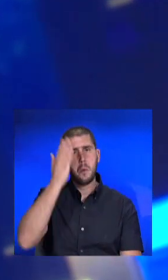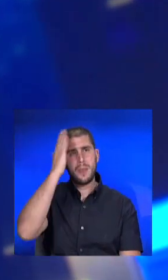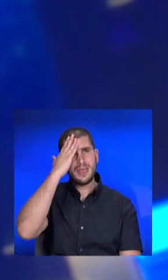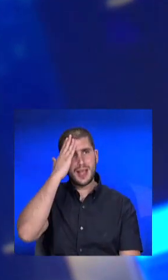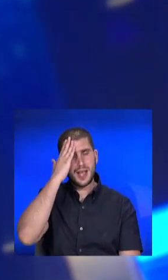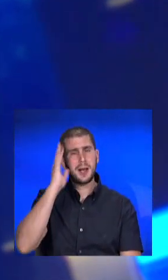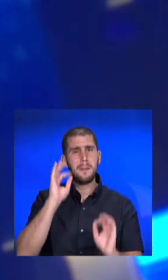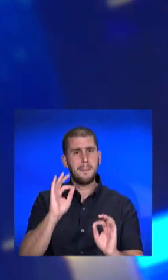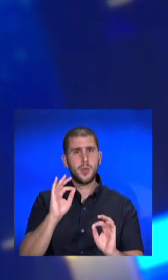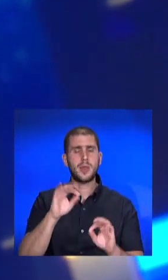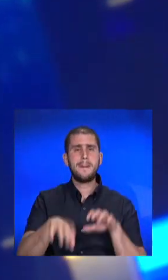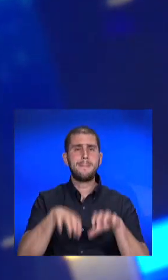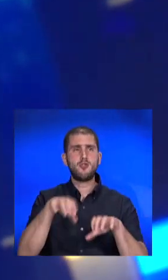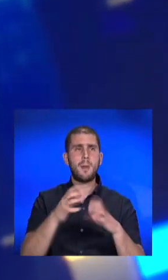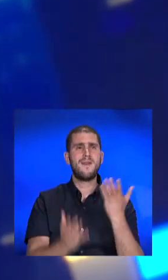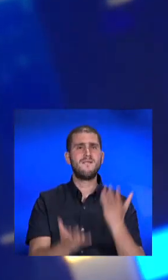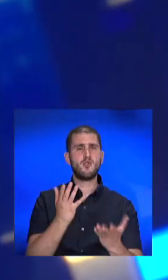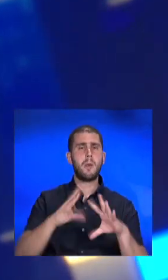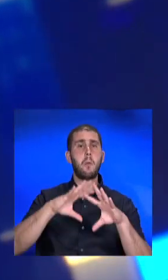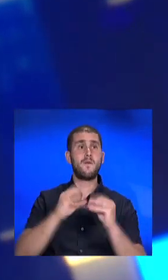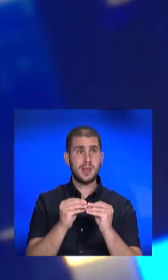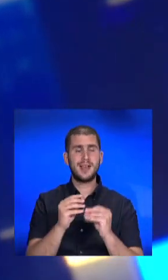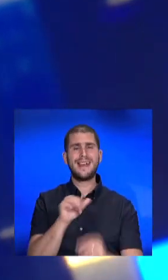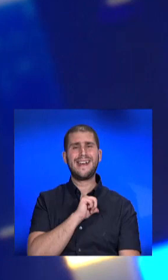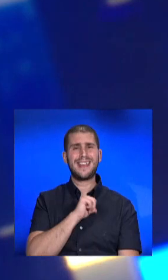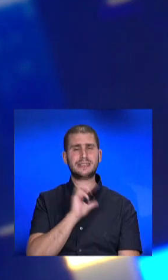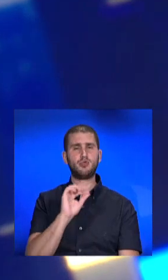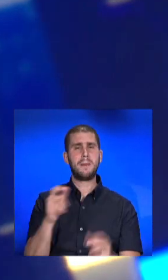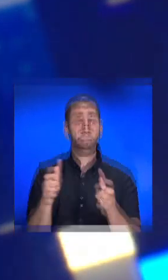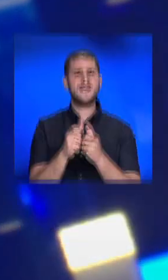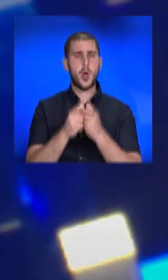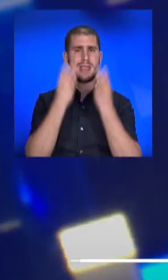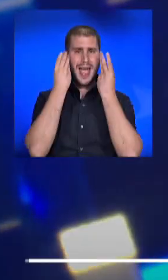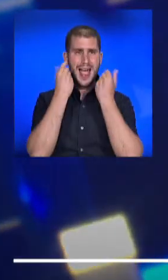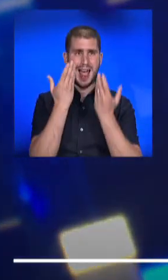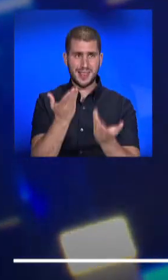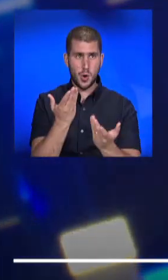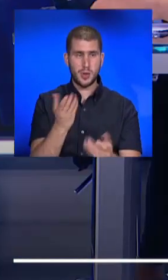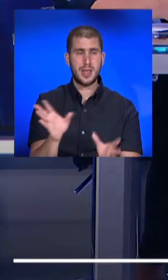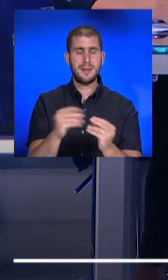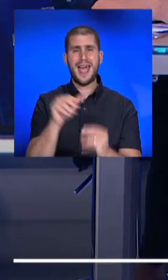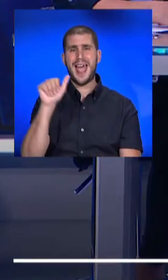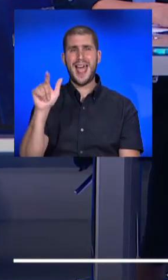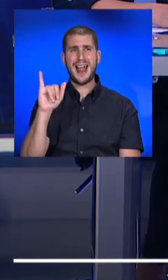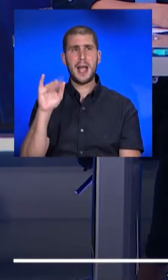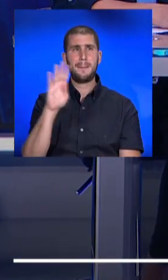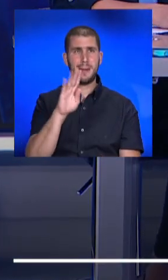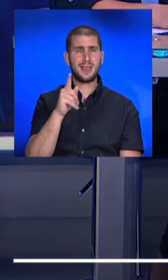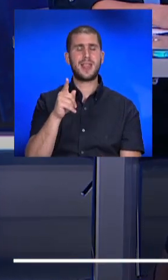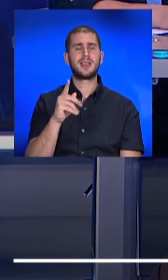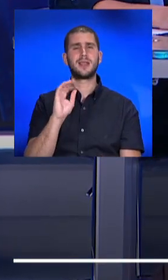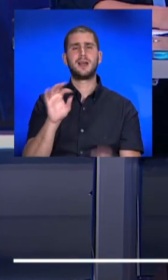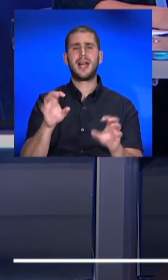מפת המכשולים והשיקולים באופן כללי, את מפת האינטרסים של המפלגות החרדיות, עם אלי ביטן, כאן מורשת, מגיש תוכנית הבוקר,